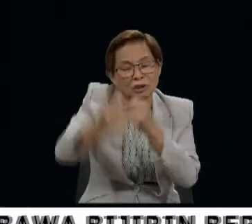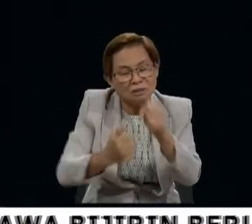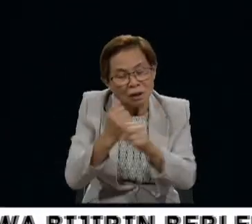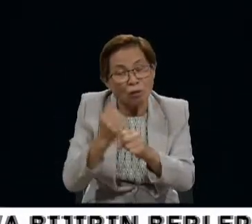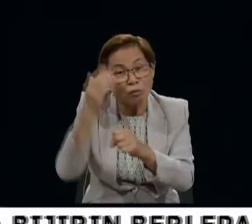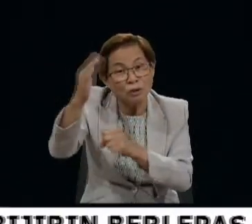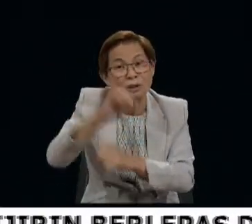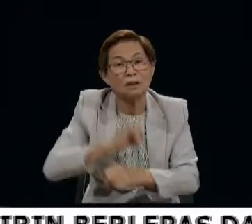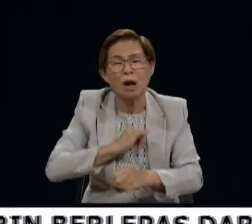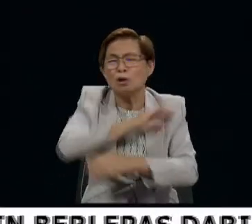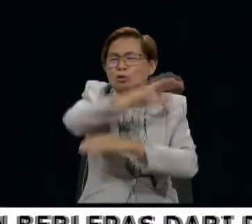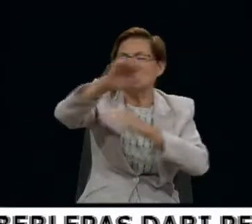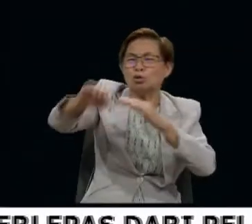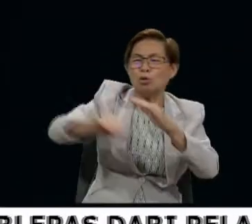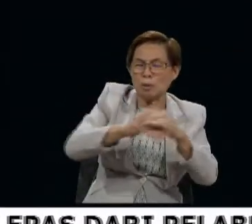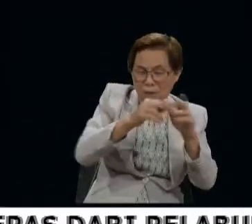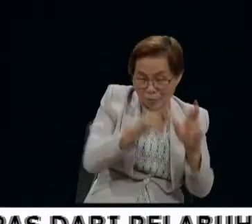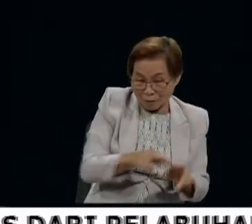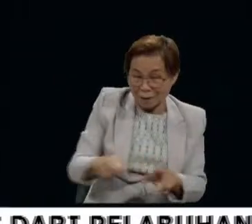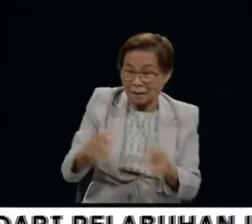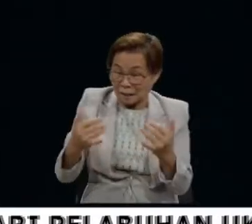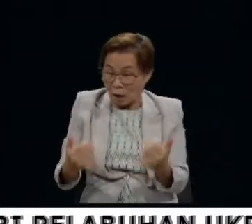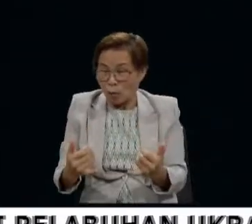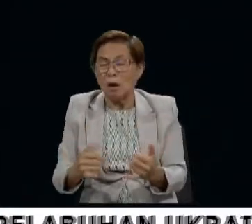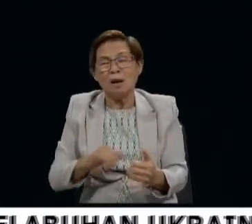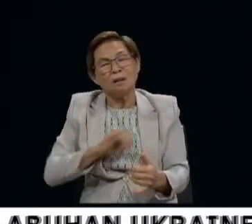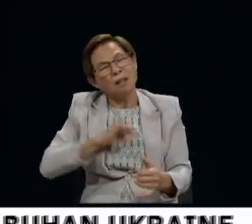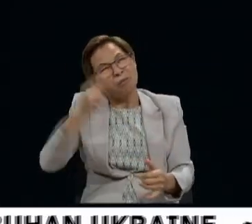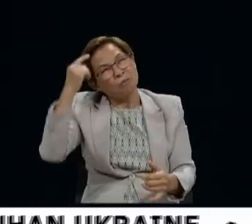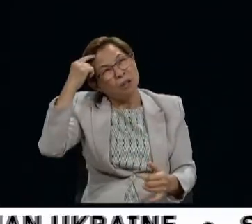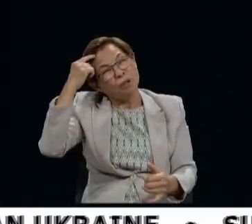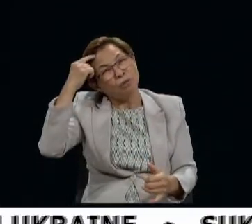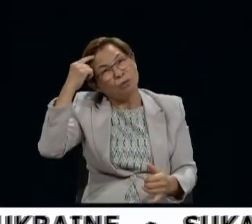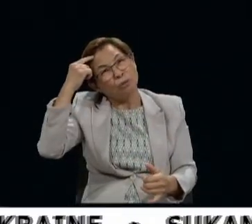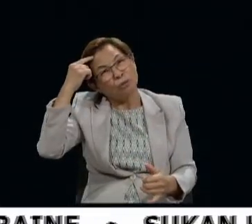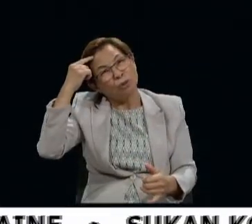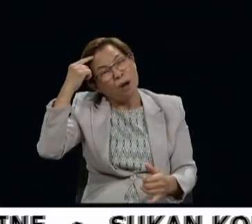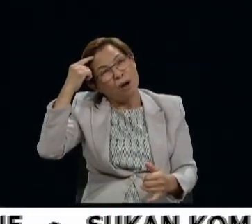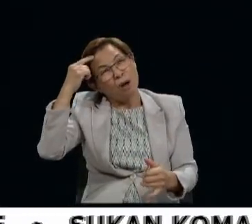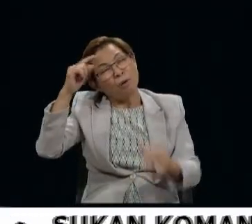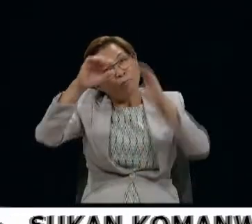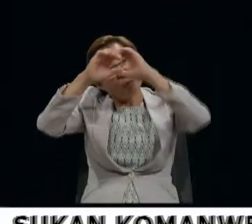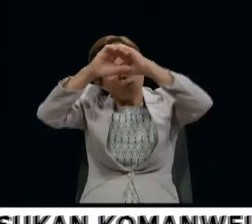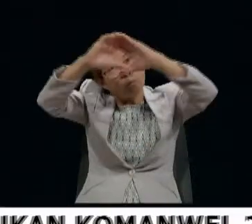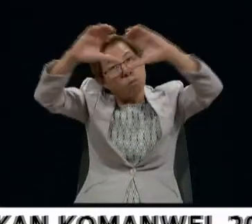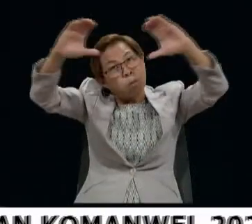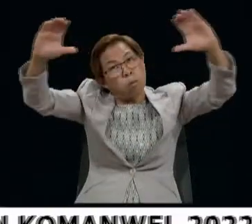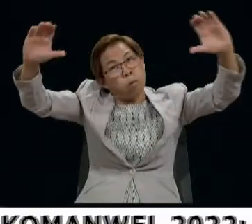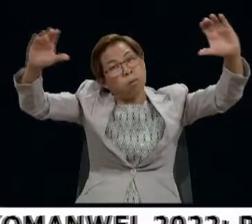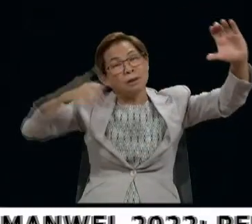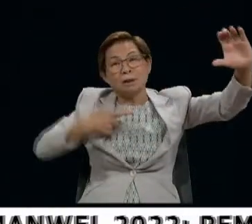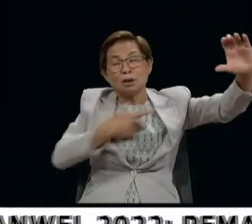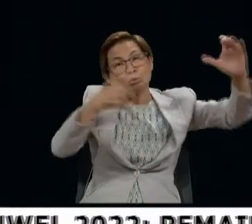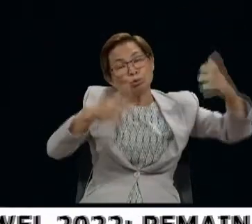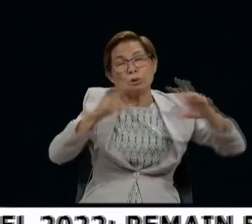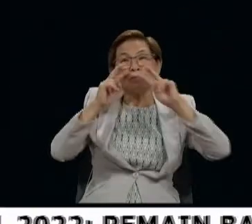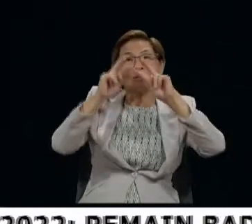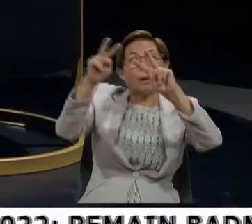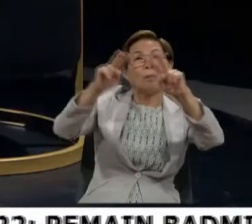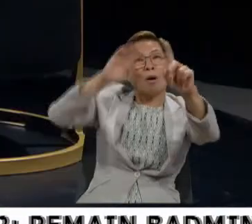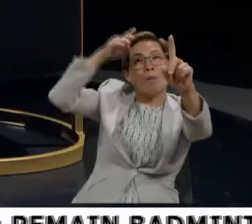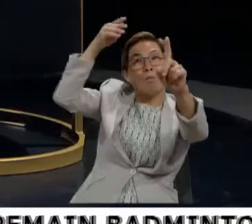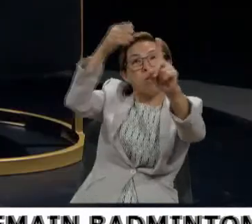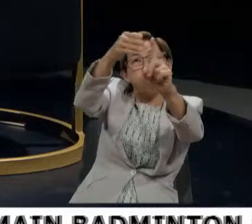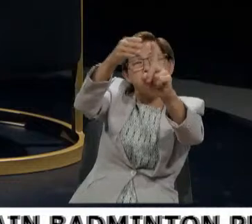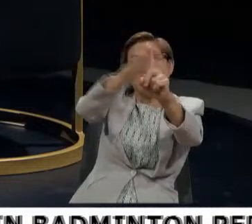Datuk Seri katakan segalanya masih lagi dalam perancangan tapi saya kira untuk gambaran ataupun imej yang lebih besar kita sudah nampak Hala